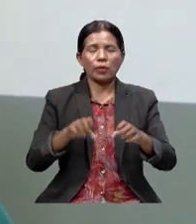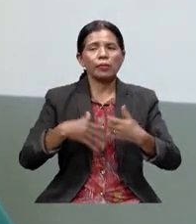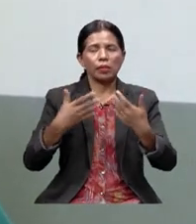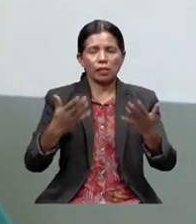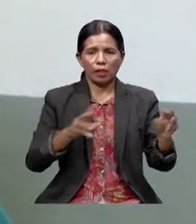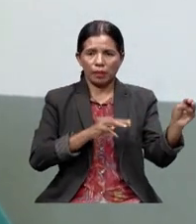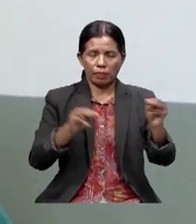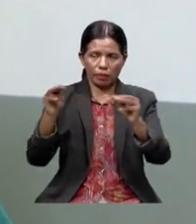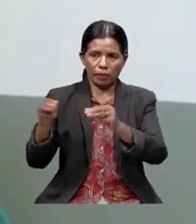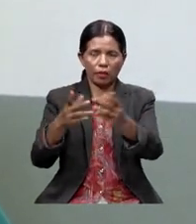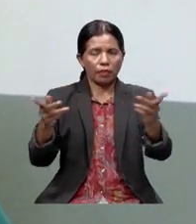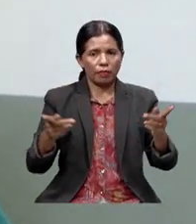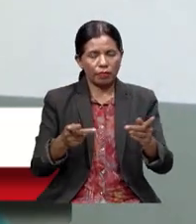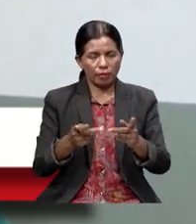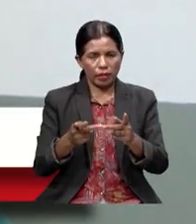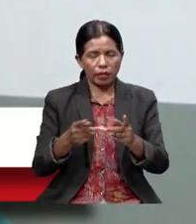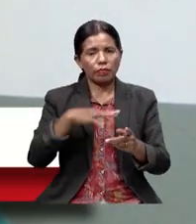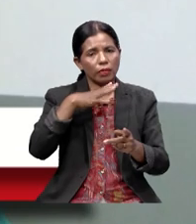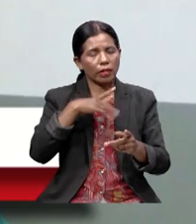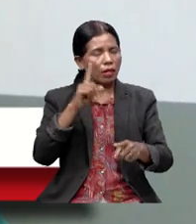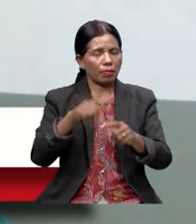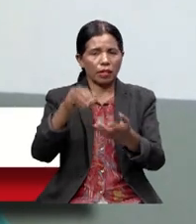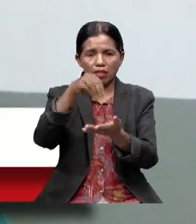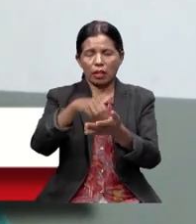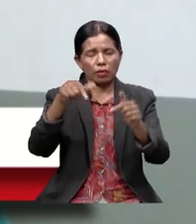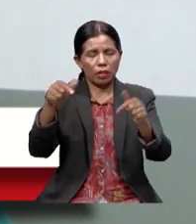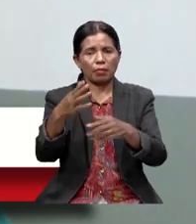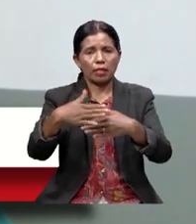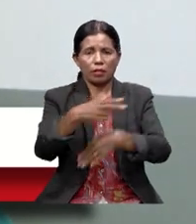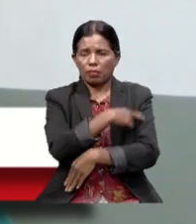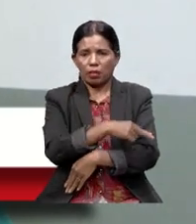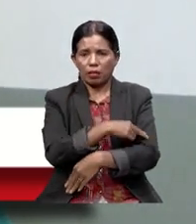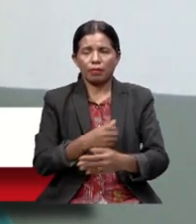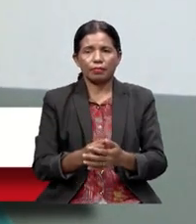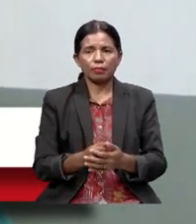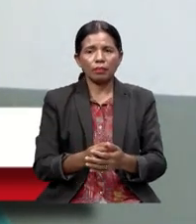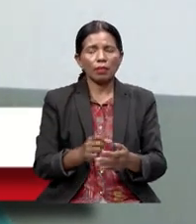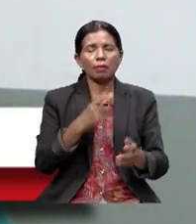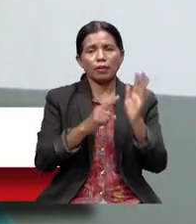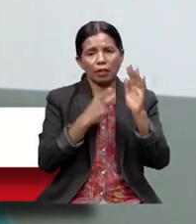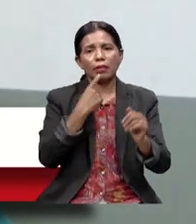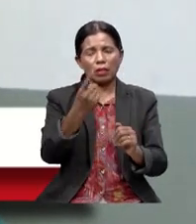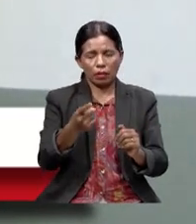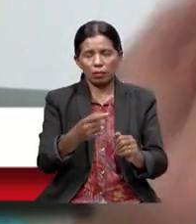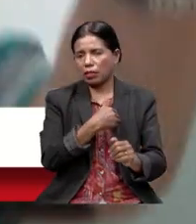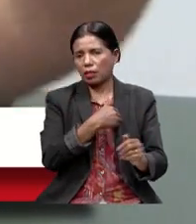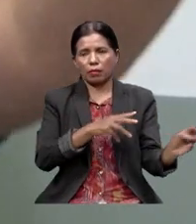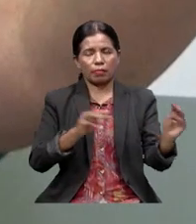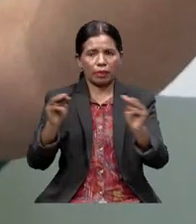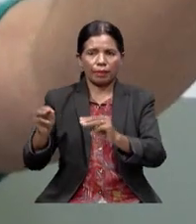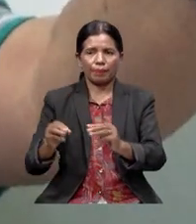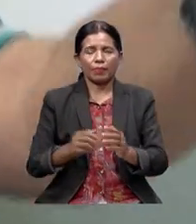atu muda fatin sampahnya la bele ihane. Si hato tina musta sudah halo sudah muda. Balung ida iha